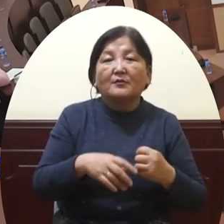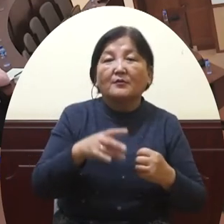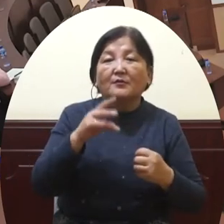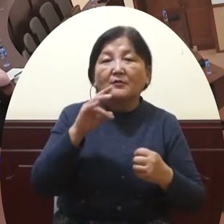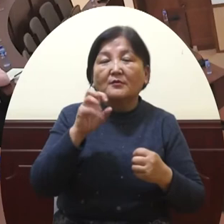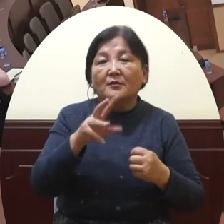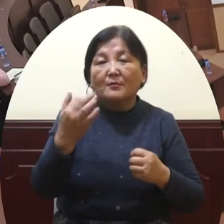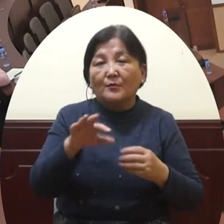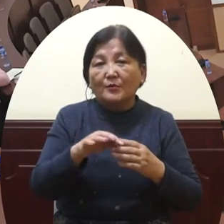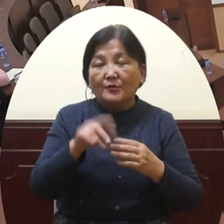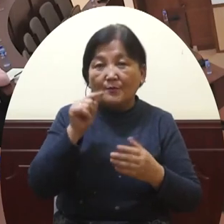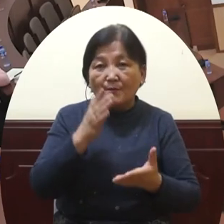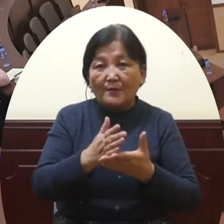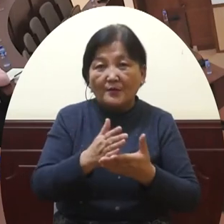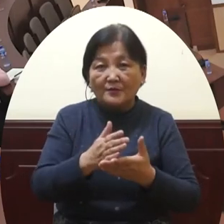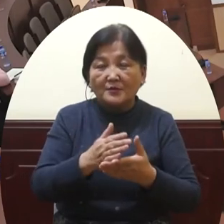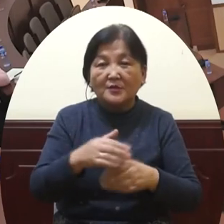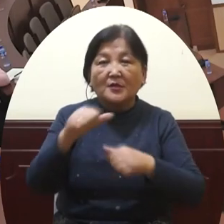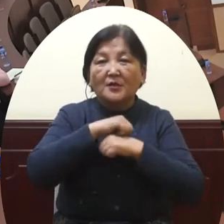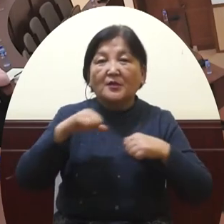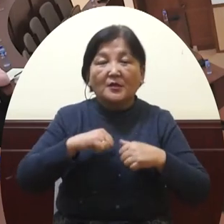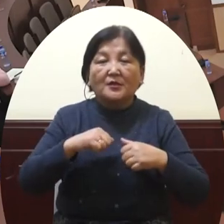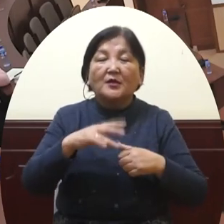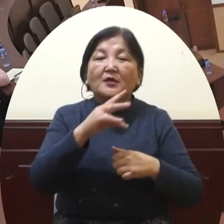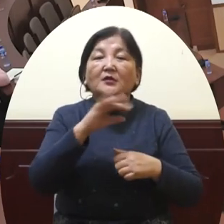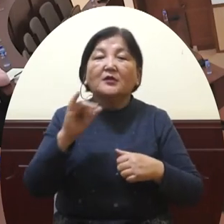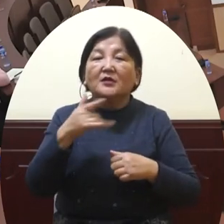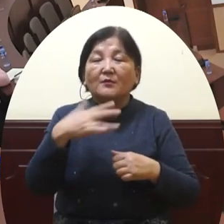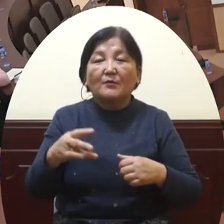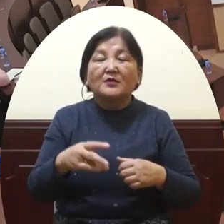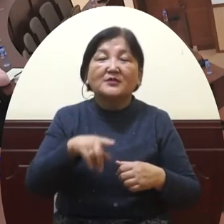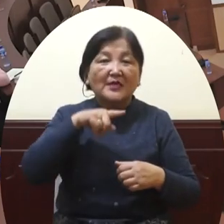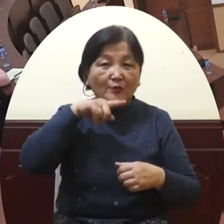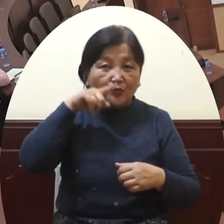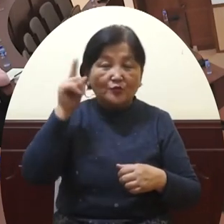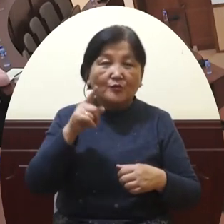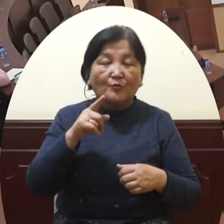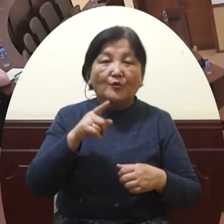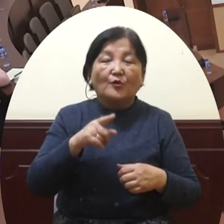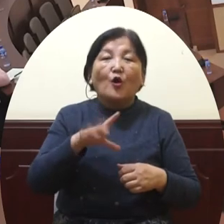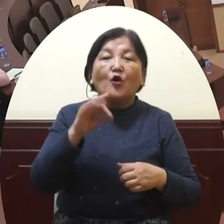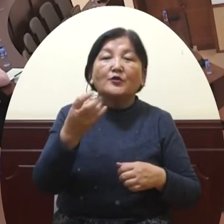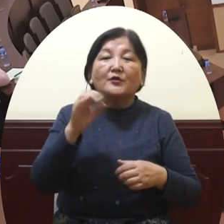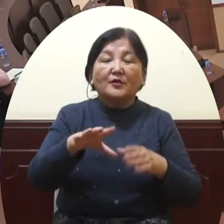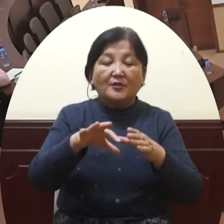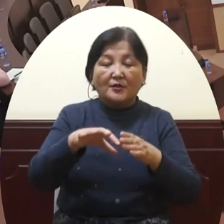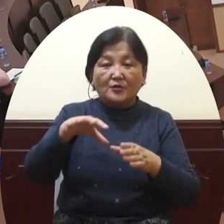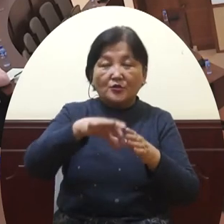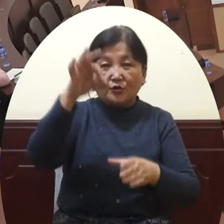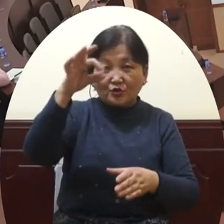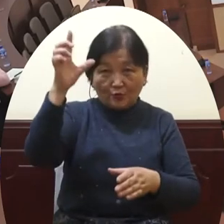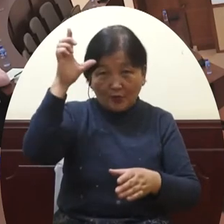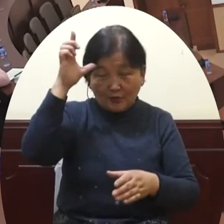Энэ хугацаанд одоо иргэний нийгмийн залууч шууд ч юм уу бид нар яг олон нийтийн энэ нөгөө сонгогчийн боловсролыг яг хөтөлбөрөөр